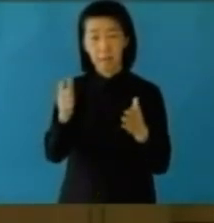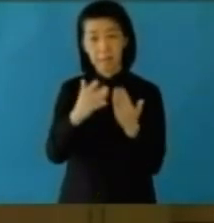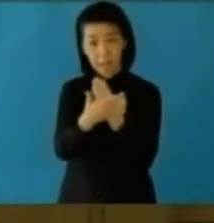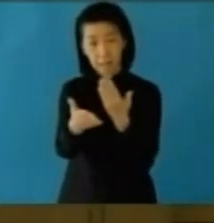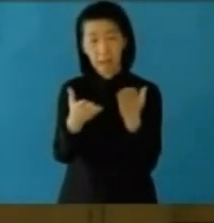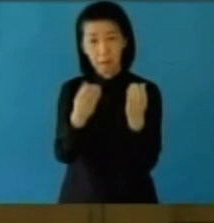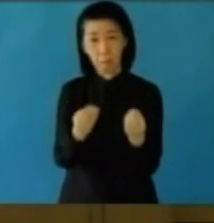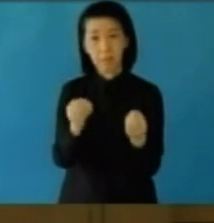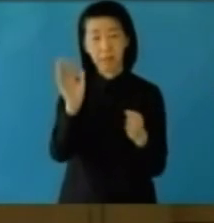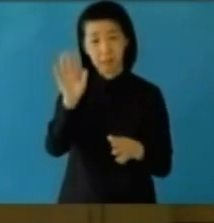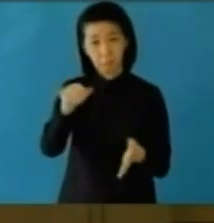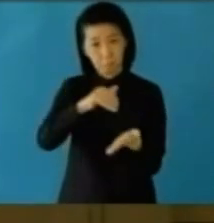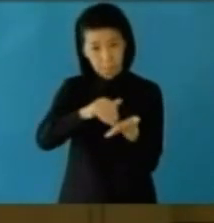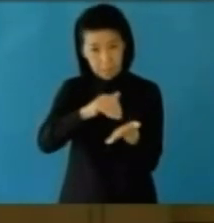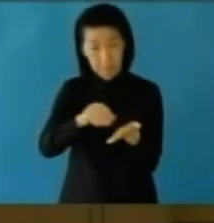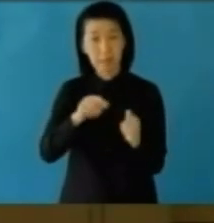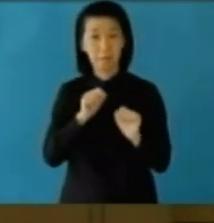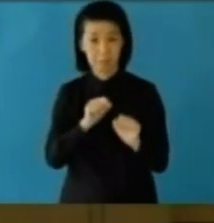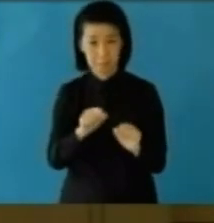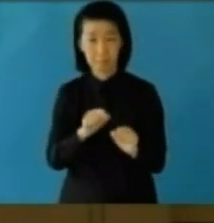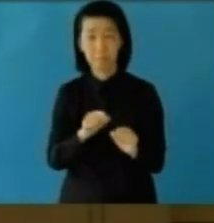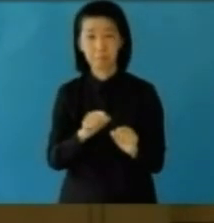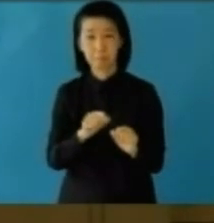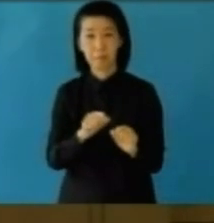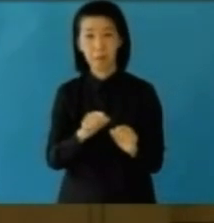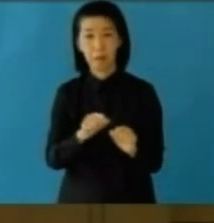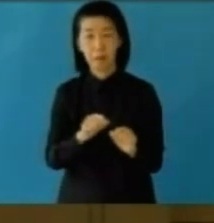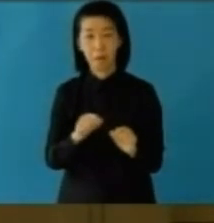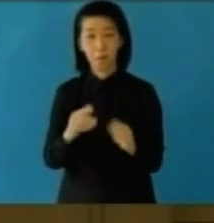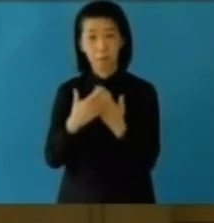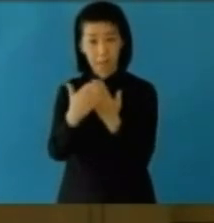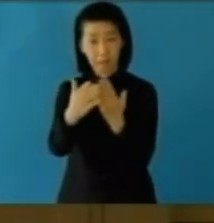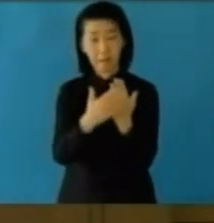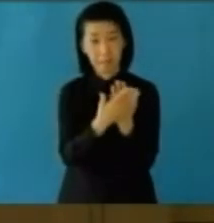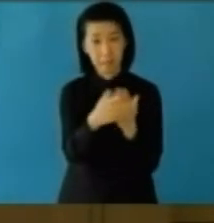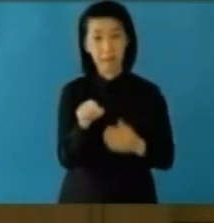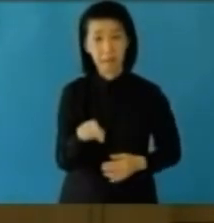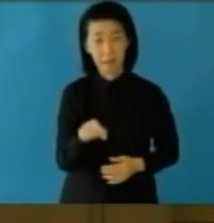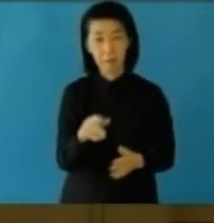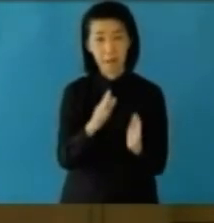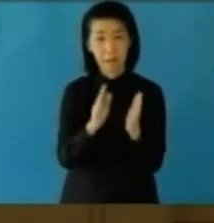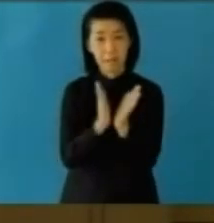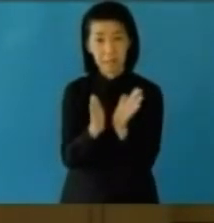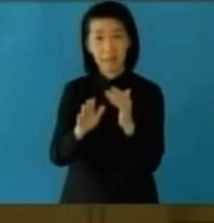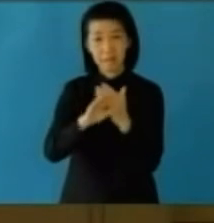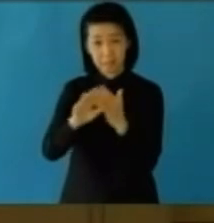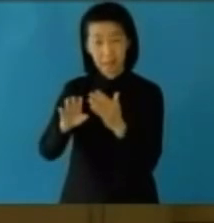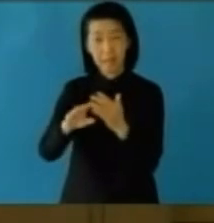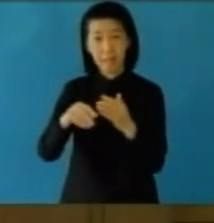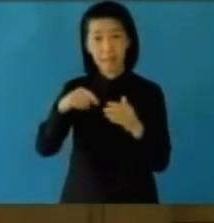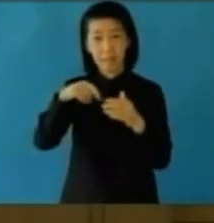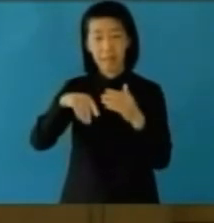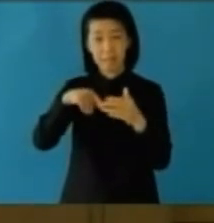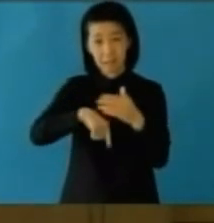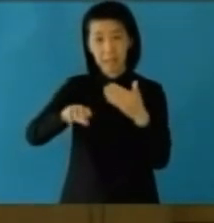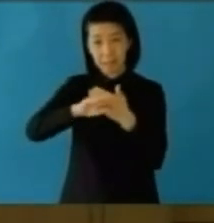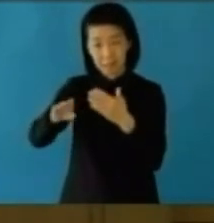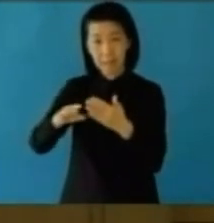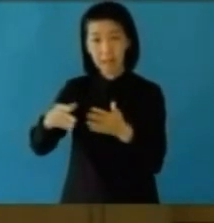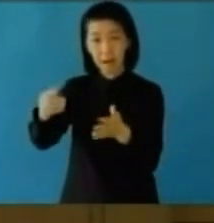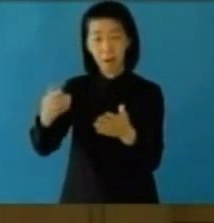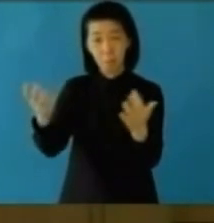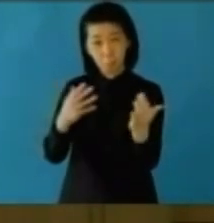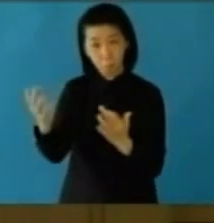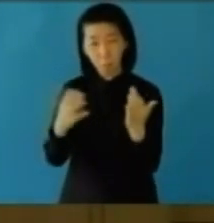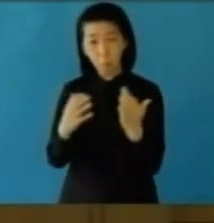て推計を行うこととしておりますが、両大会には県内外から多くの方々の参加が見込まれること